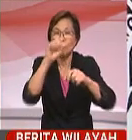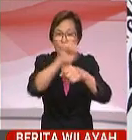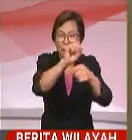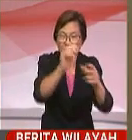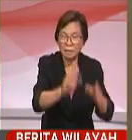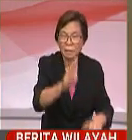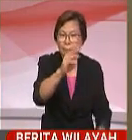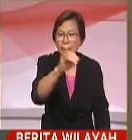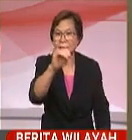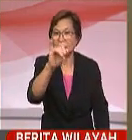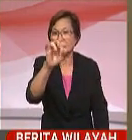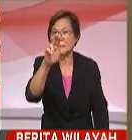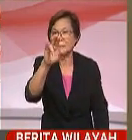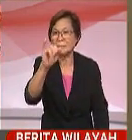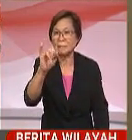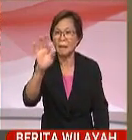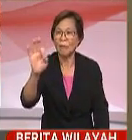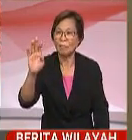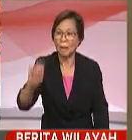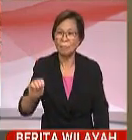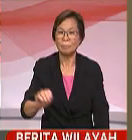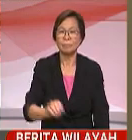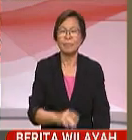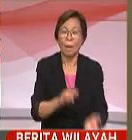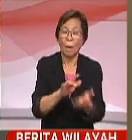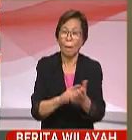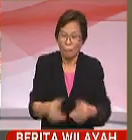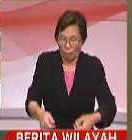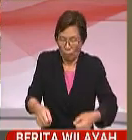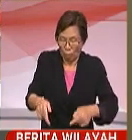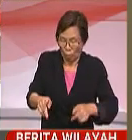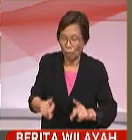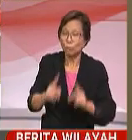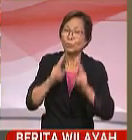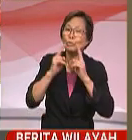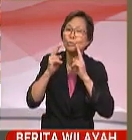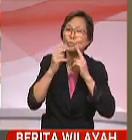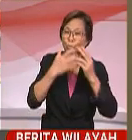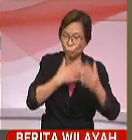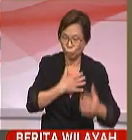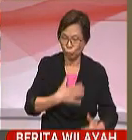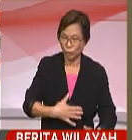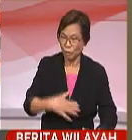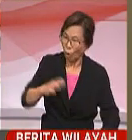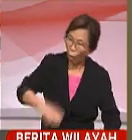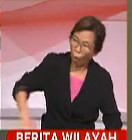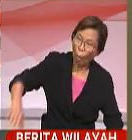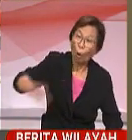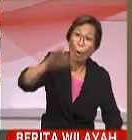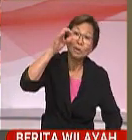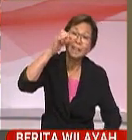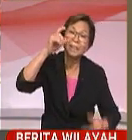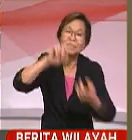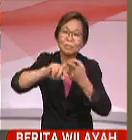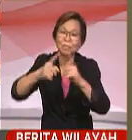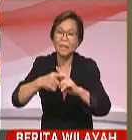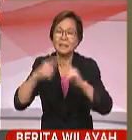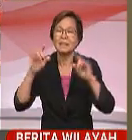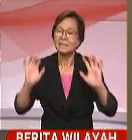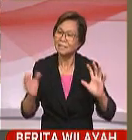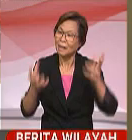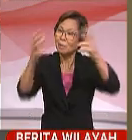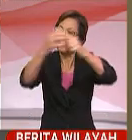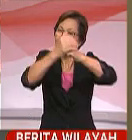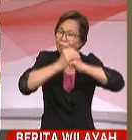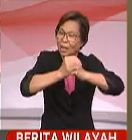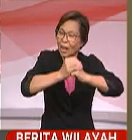kakitangan Miri FM. I would like to take this opportunity to wish all our Chinese friends who are celebrating Chinese New Year